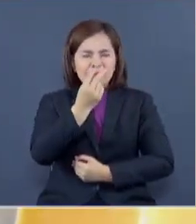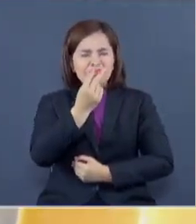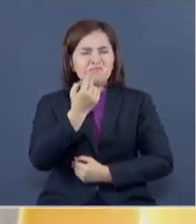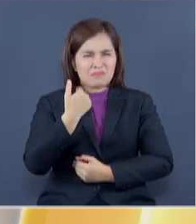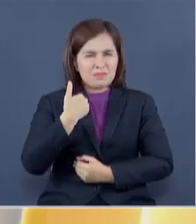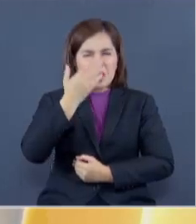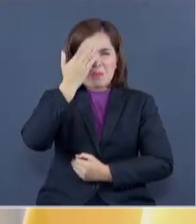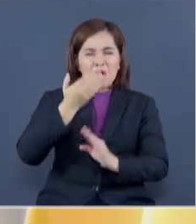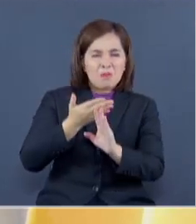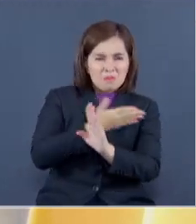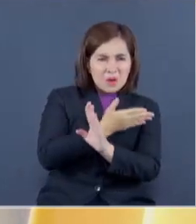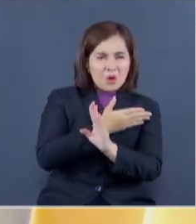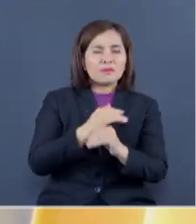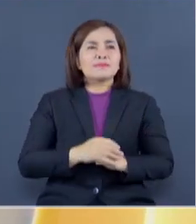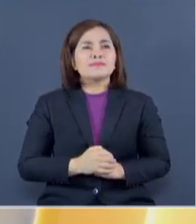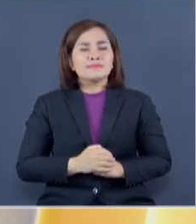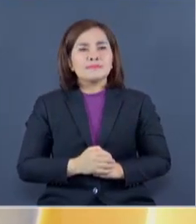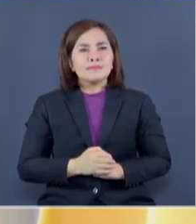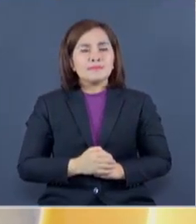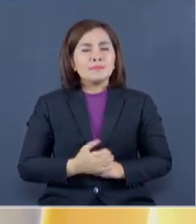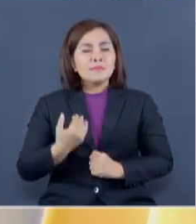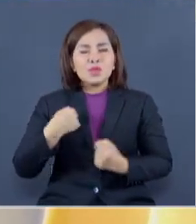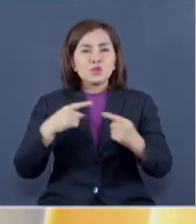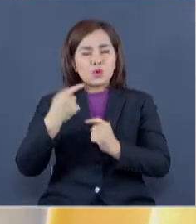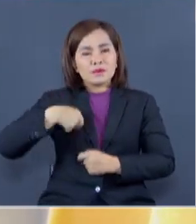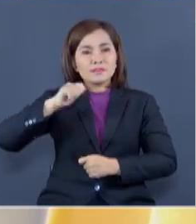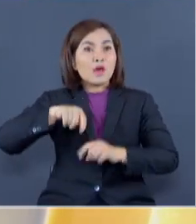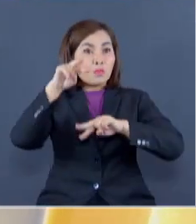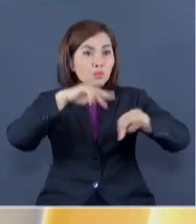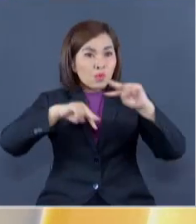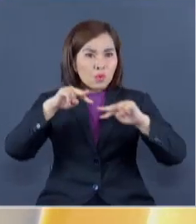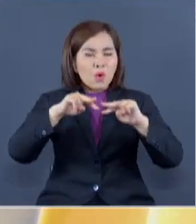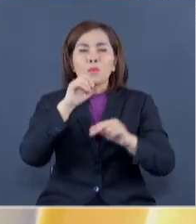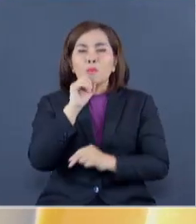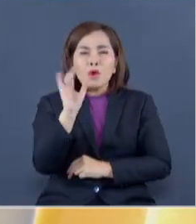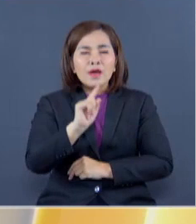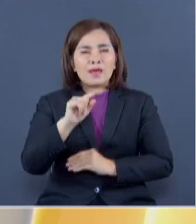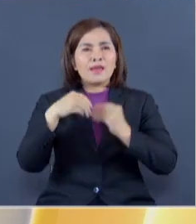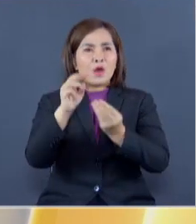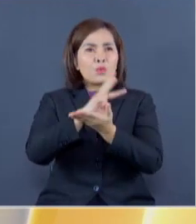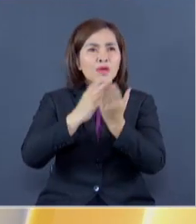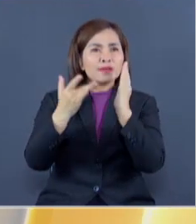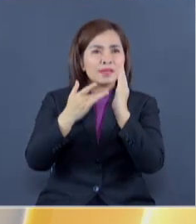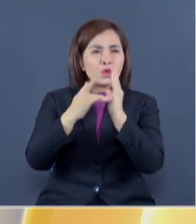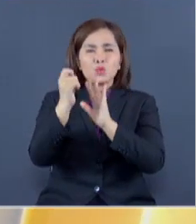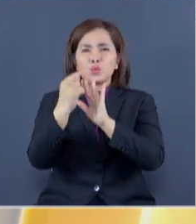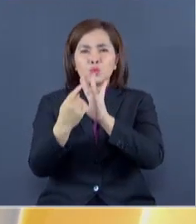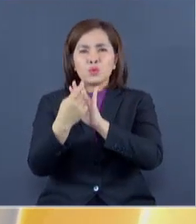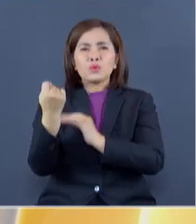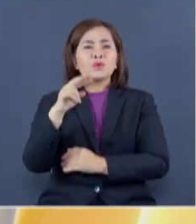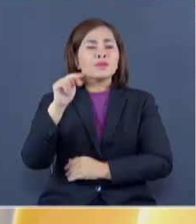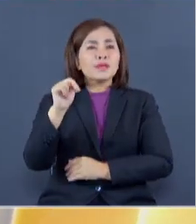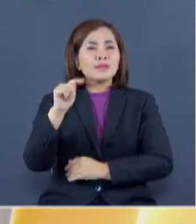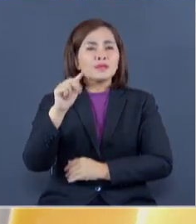หน้านี้เล่าสั้นๆแล้วกันนะฮะล่าสุดเนี่ยมันมีคำสั่งของศาลปกครองสูงสุดมีคำสั่งให้อุเทนถวายเนี่ยย้ายออกจากพื้นที่เ